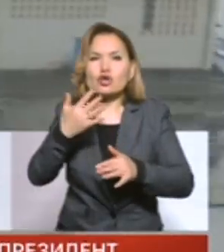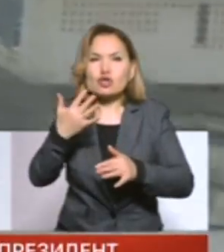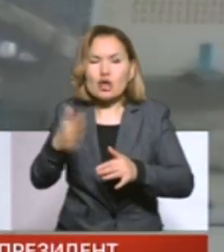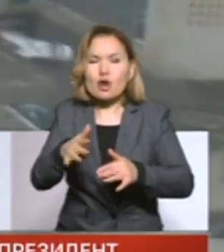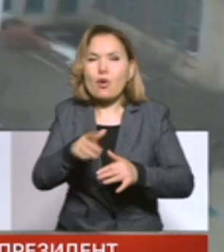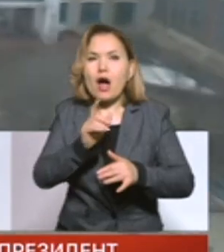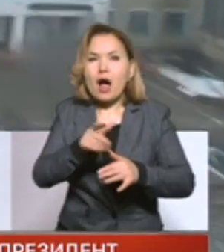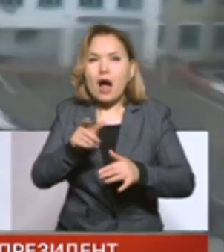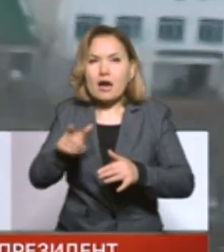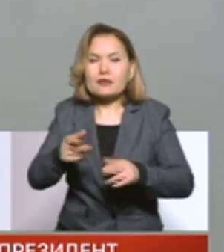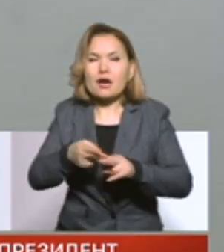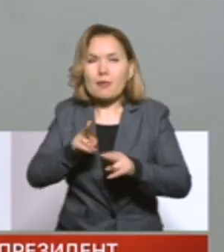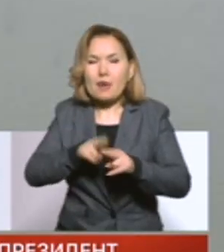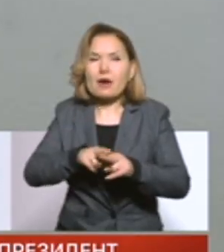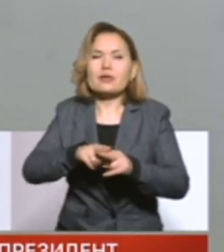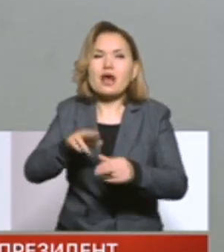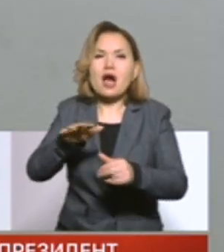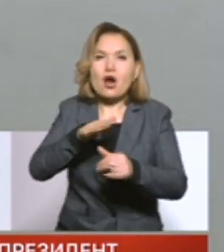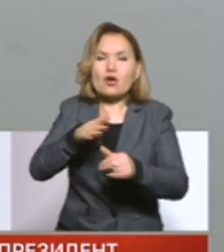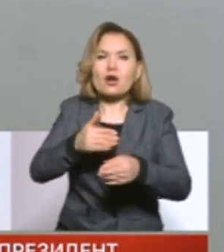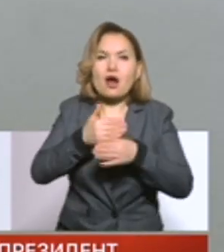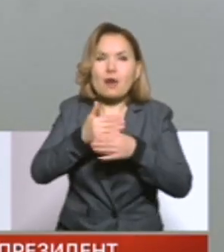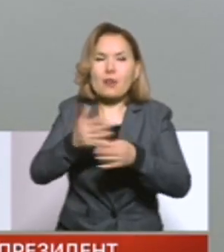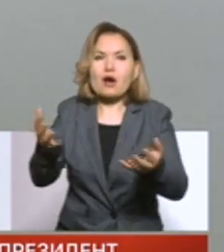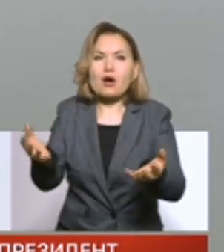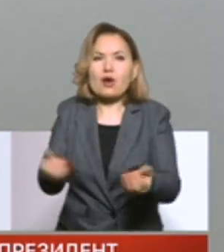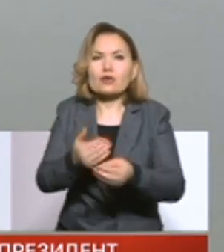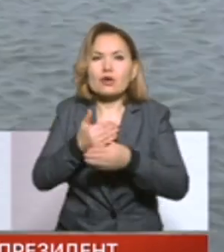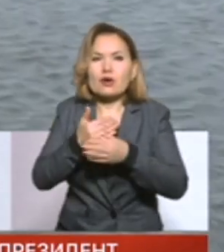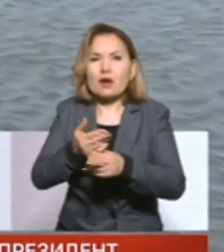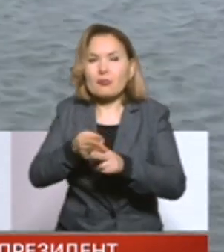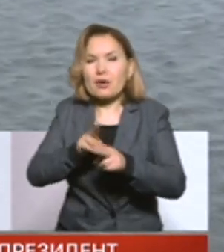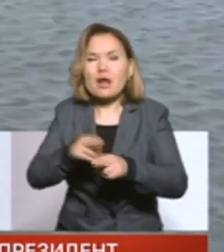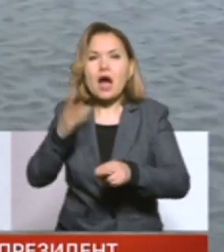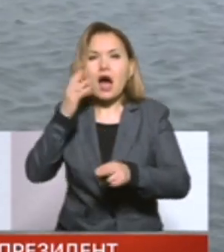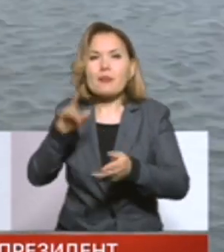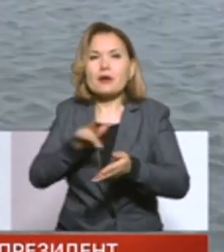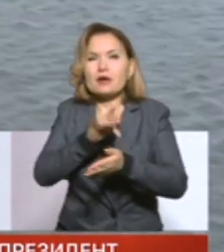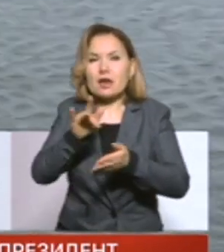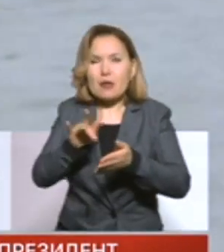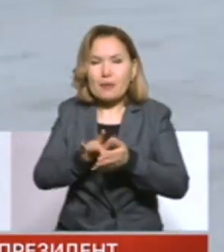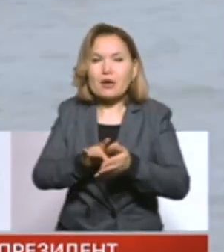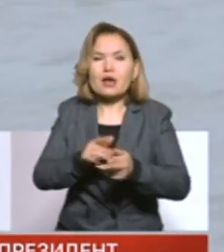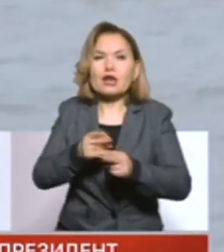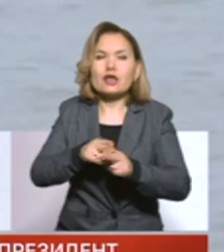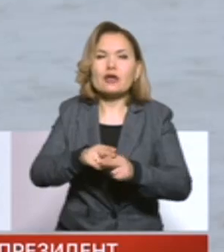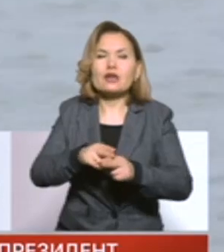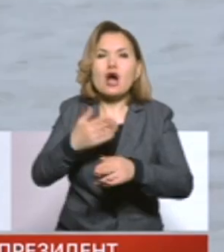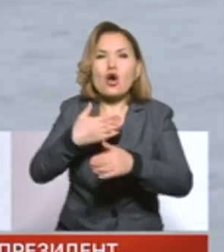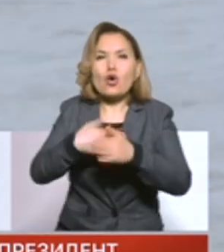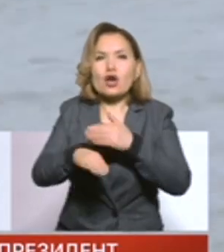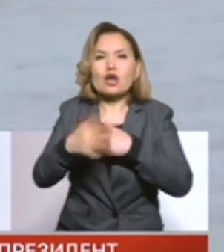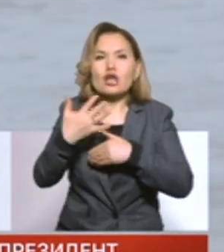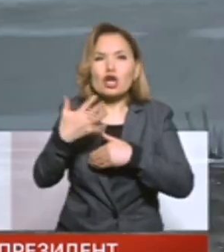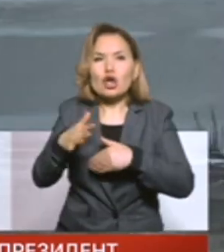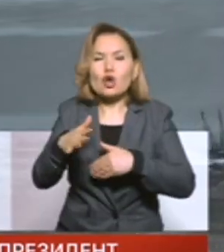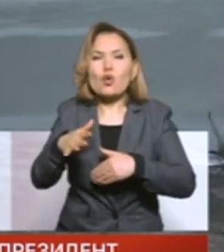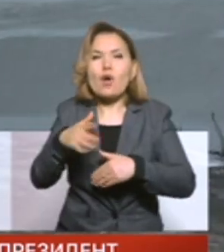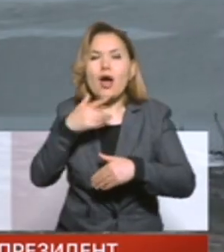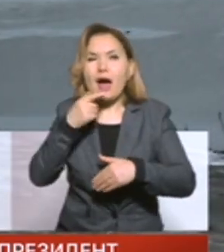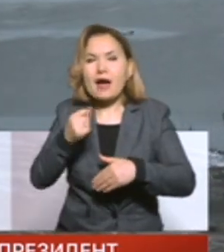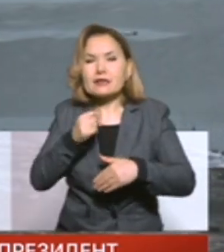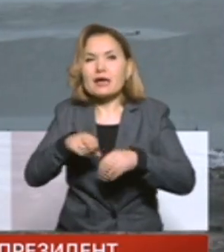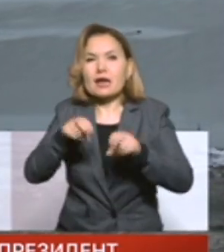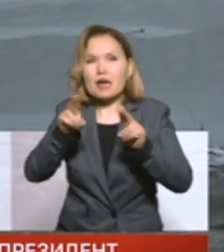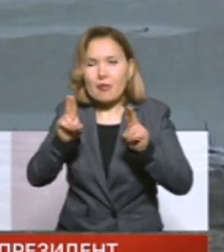Қорғаныс министрлігінің екі тікұшағымен аудан орталығына жеткізілді. Ал Алматыдан шыққан 20 әскери қызметкер жарықсыз,